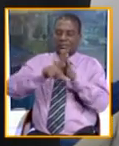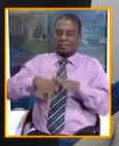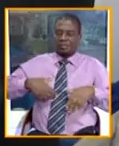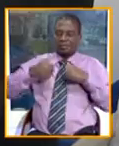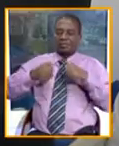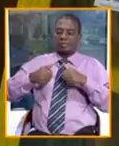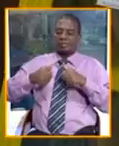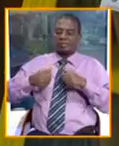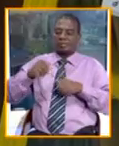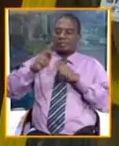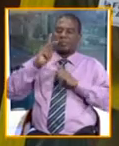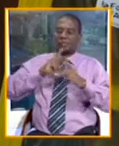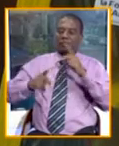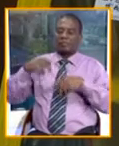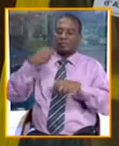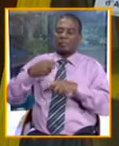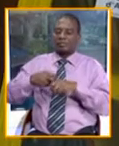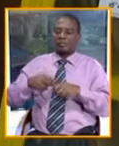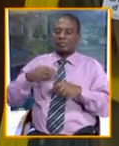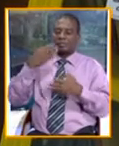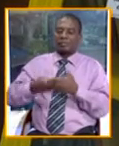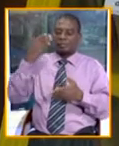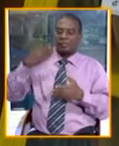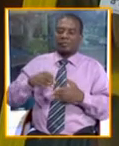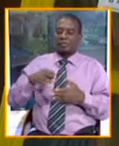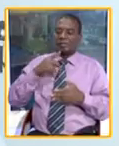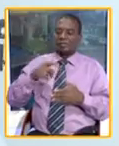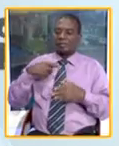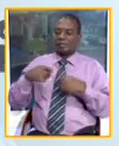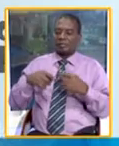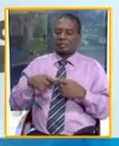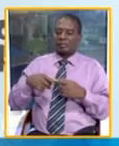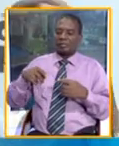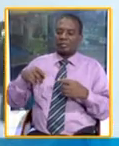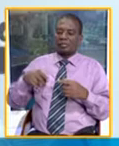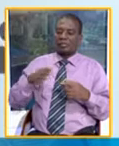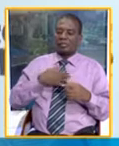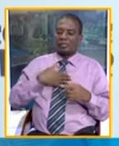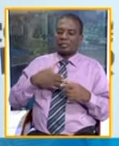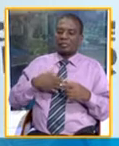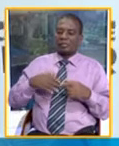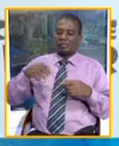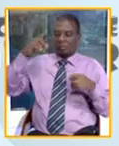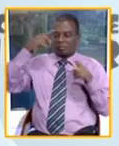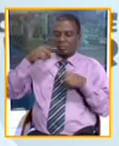Les difficultés financières, Fatoumata, parent du malade, y est confronté. Bon,